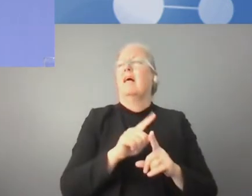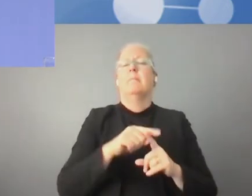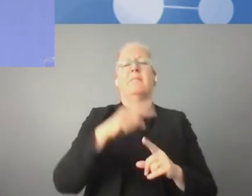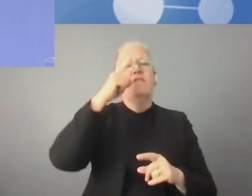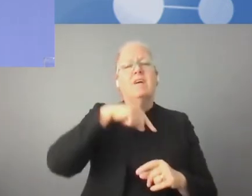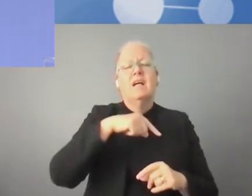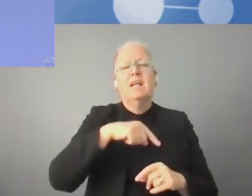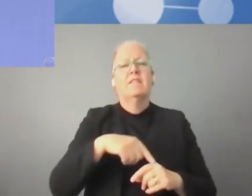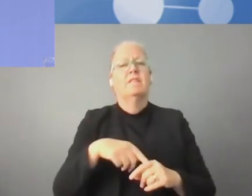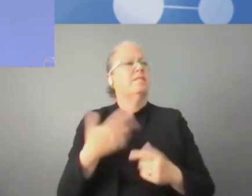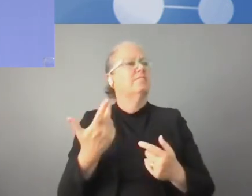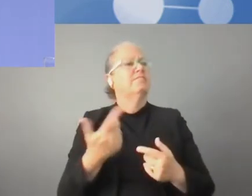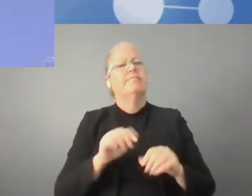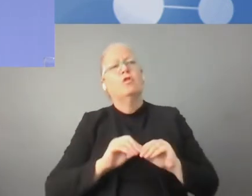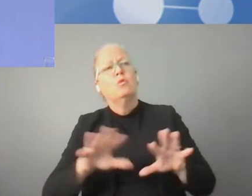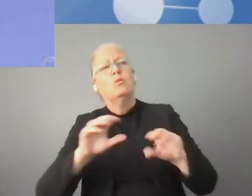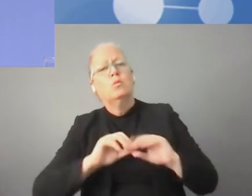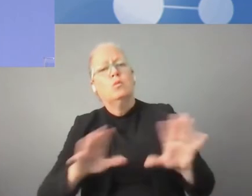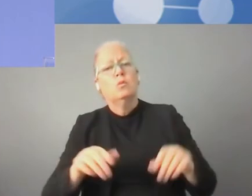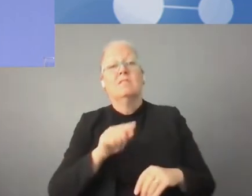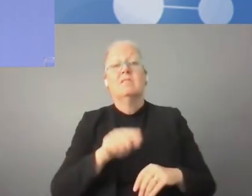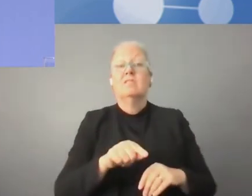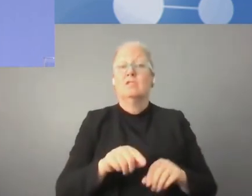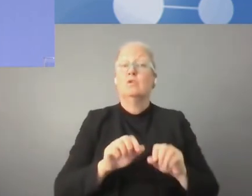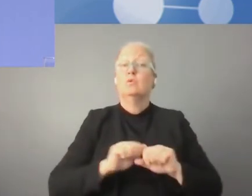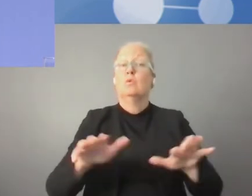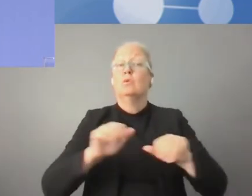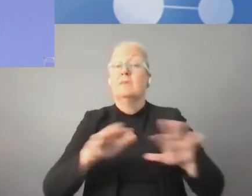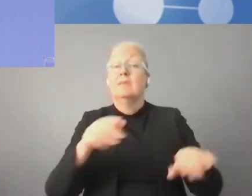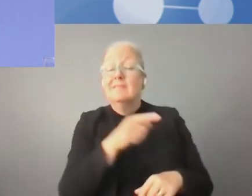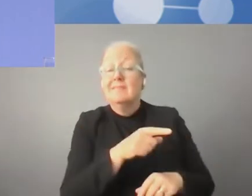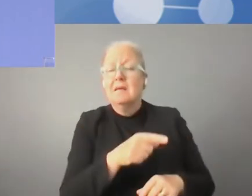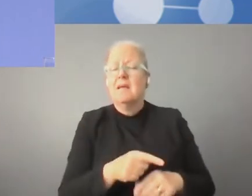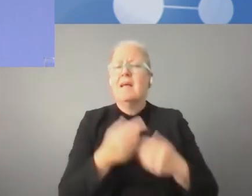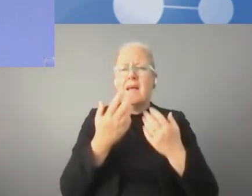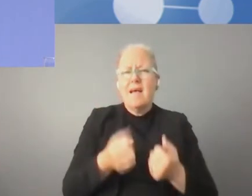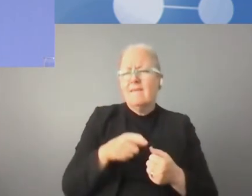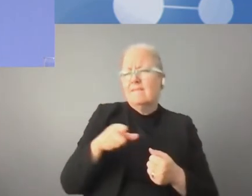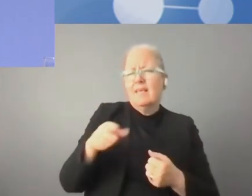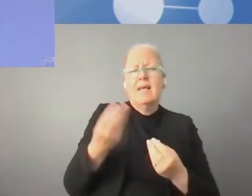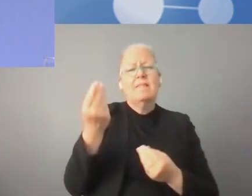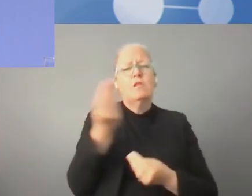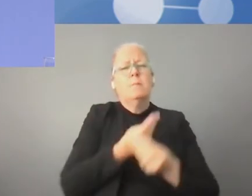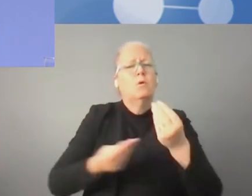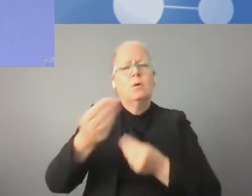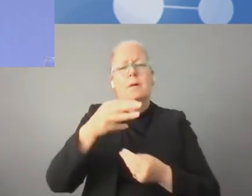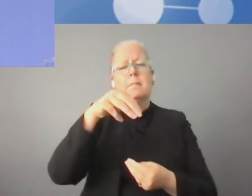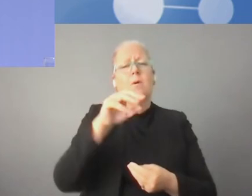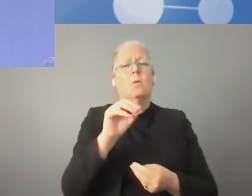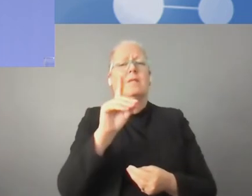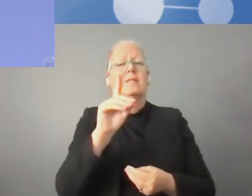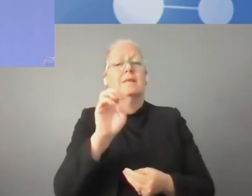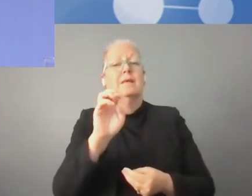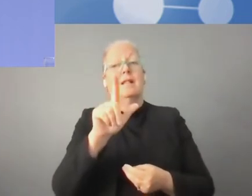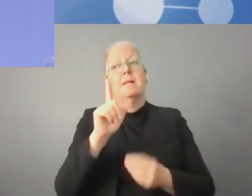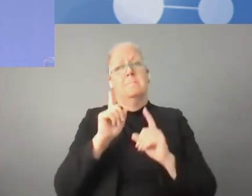好。那谁是做出这个虚假信息？这不是一个 AI 或者什么的，